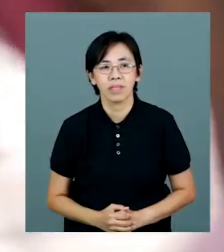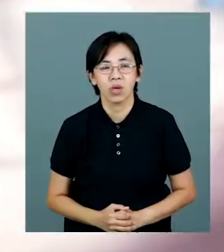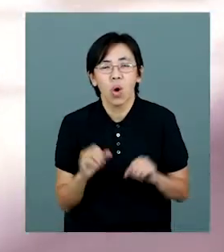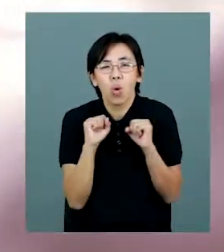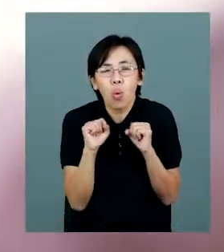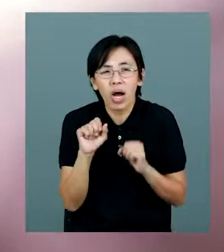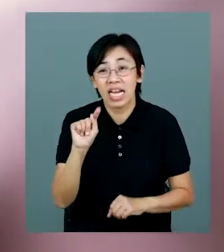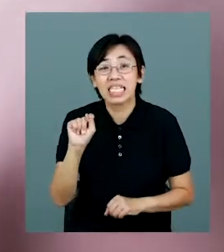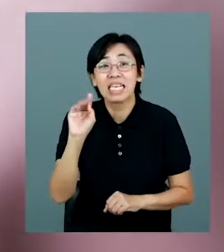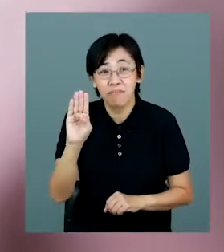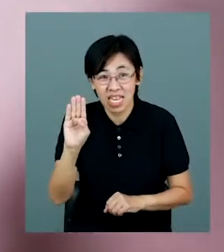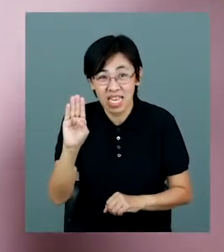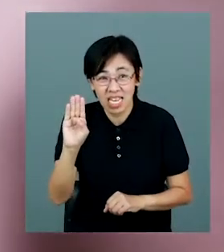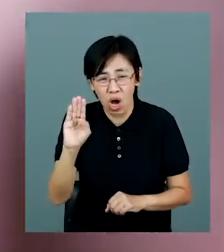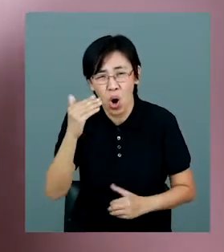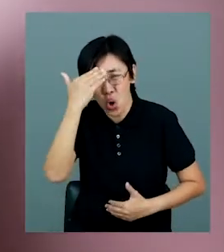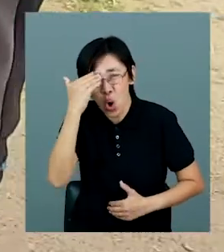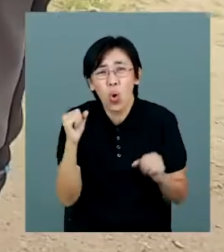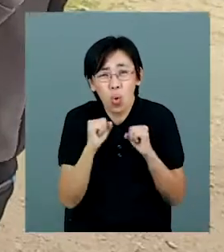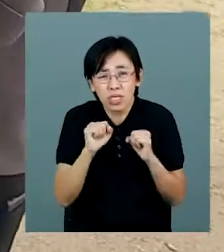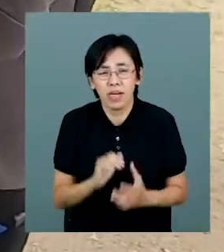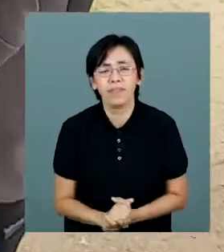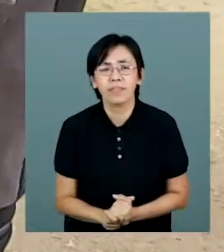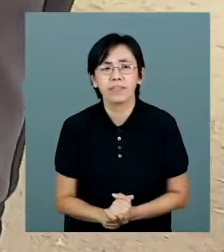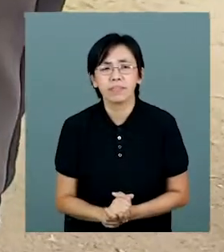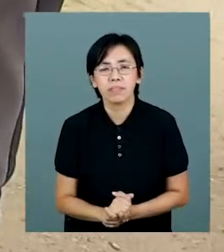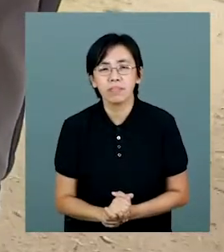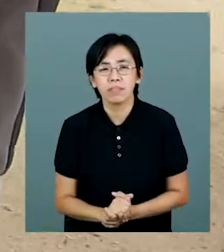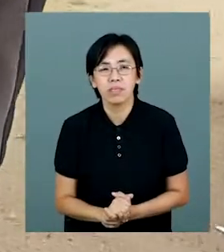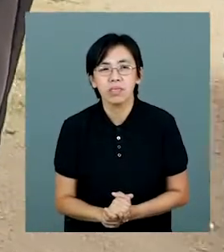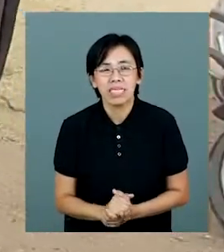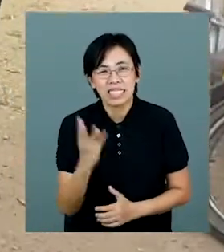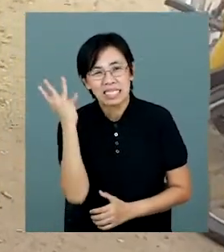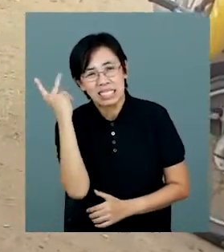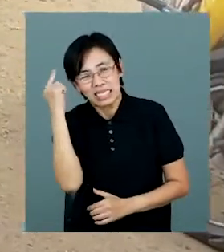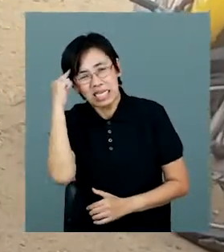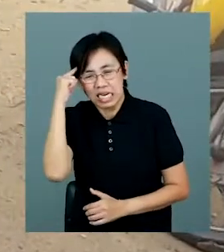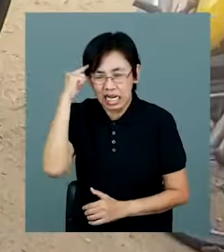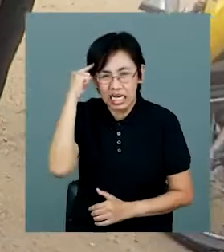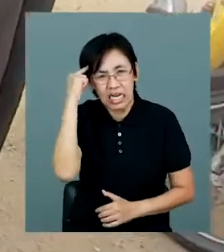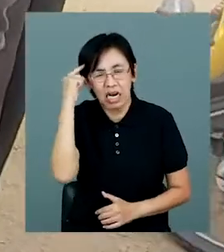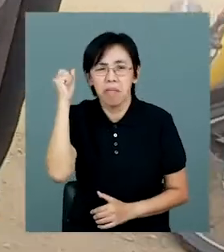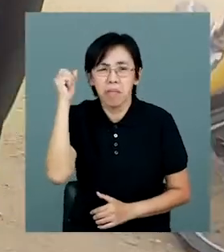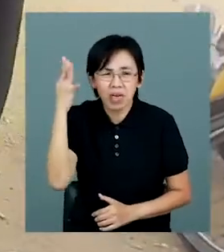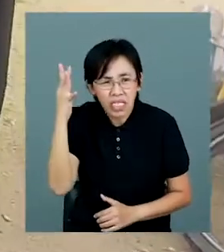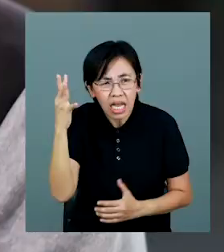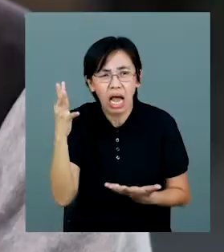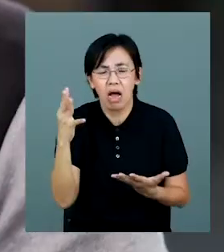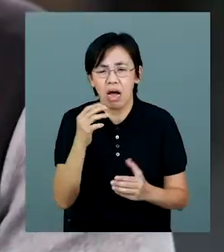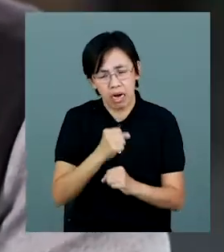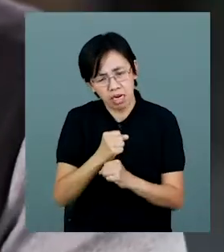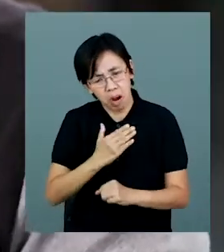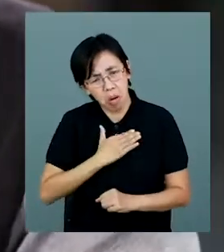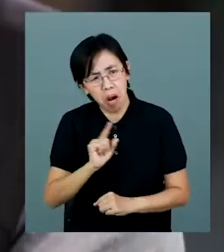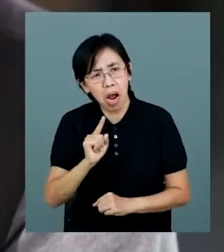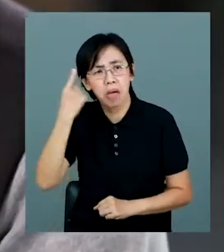เราไปอย่างนี้ครับเขากลัวโรคทีบีอยู่แล้วใช่ไหมครับเขาก็แบบกังวลแล้วก็แบบไ